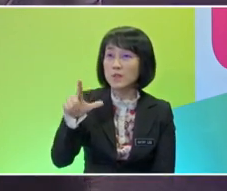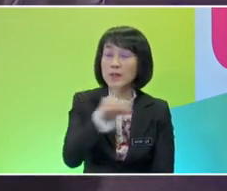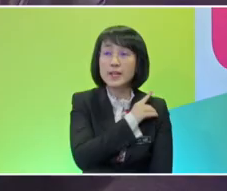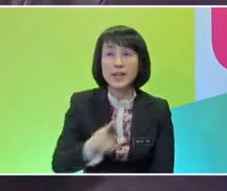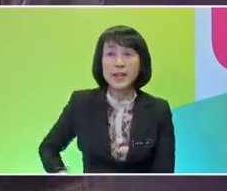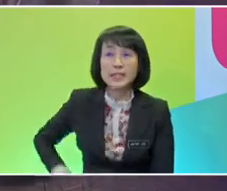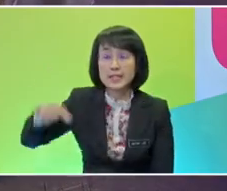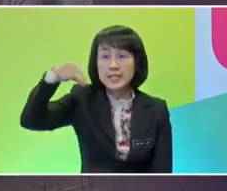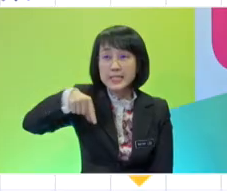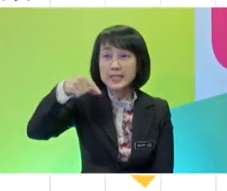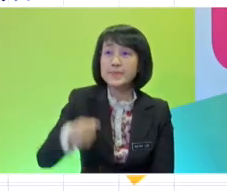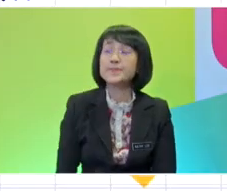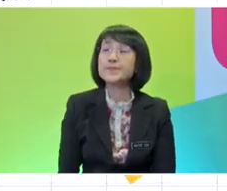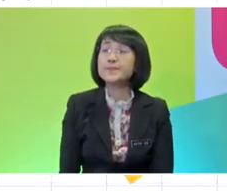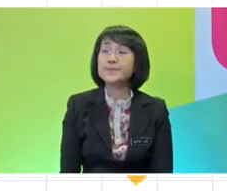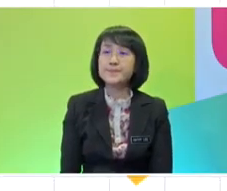teruskan